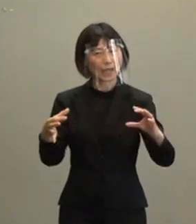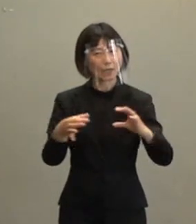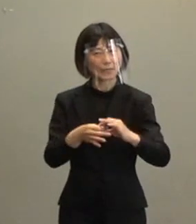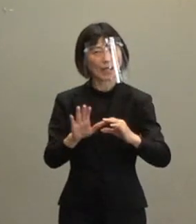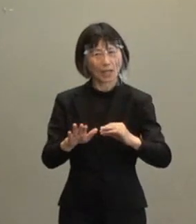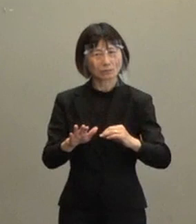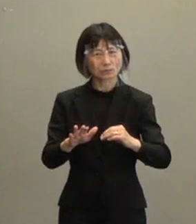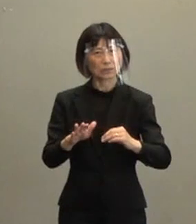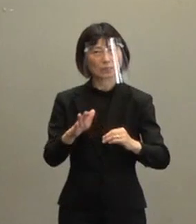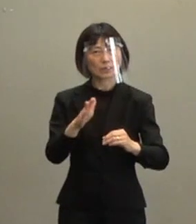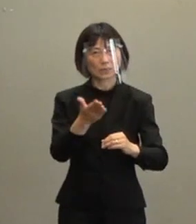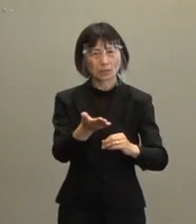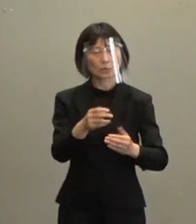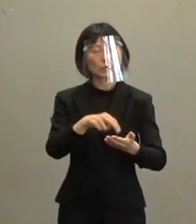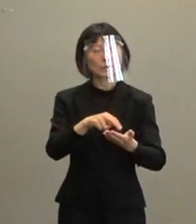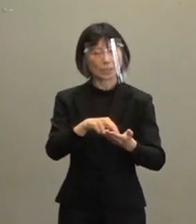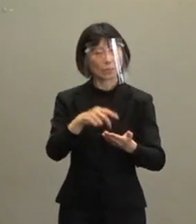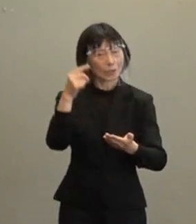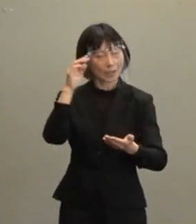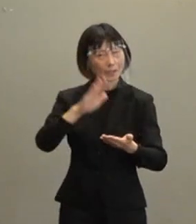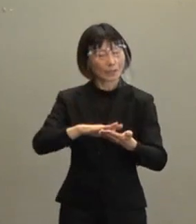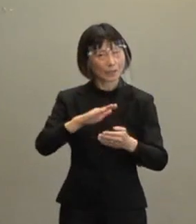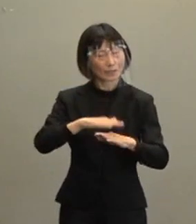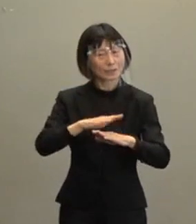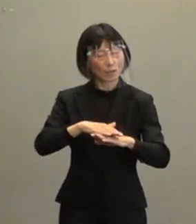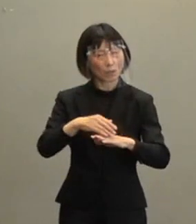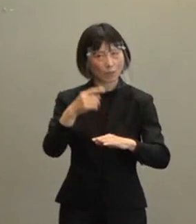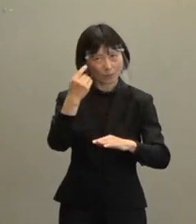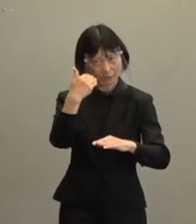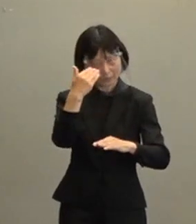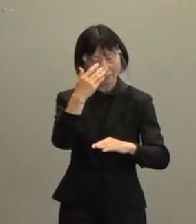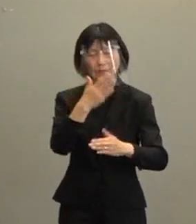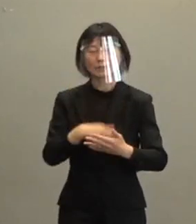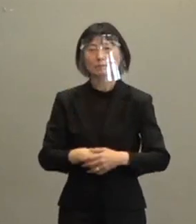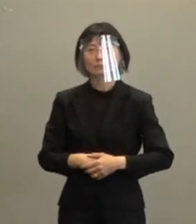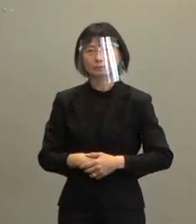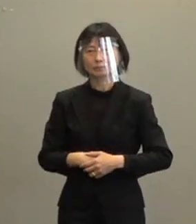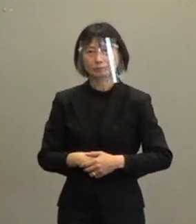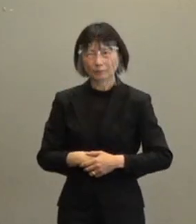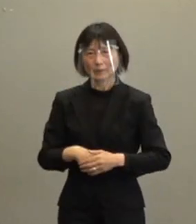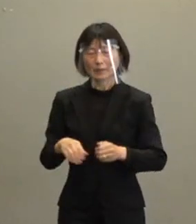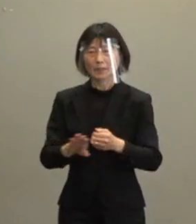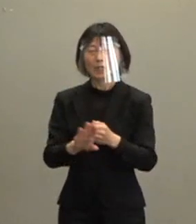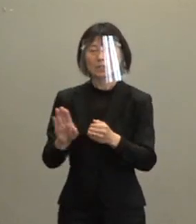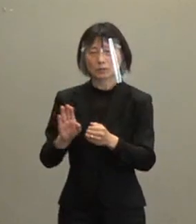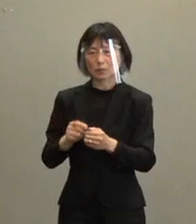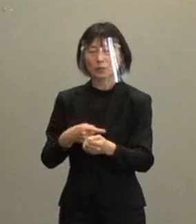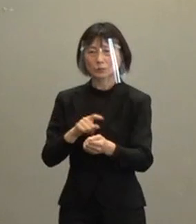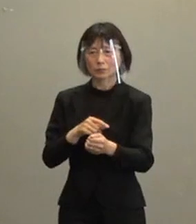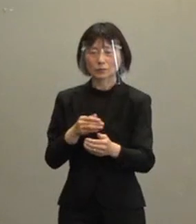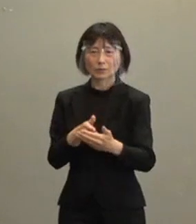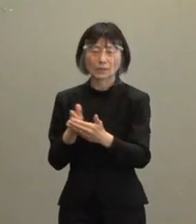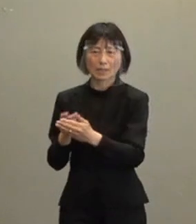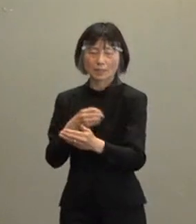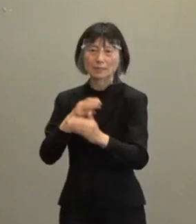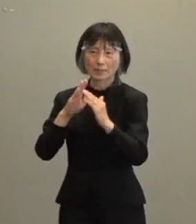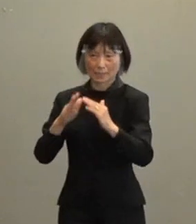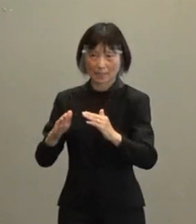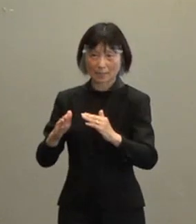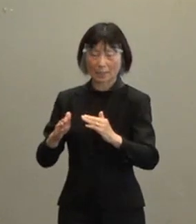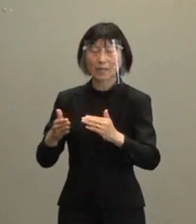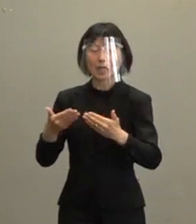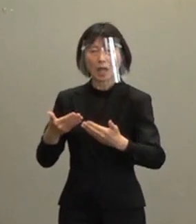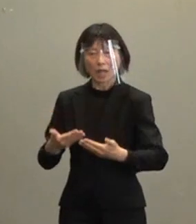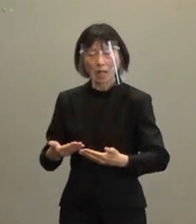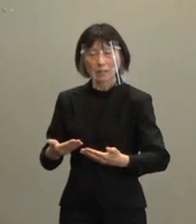事としてどのような関係があるのかのをお聞かせ願いますでしょうか。 原子力規制委員会が放出方法の安全等を審査した